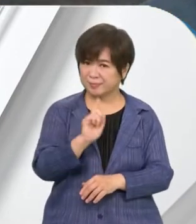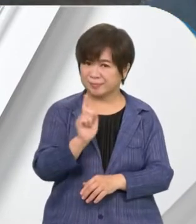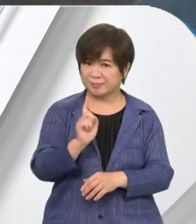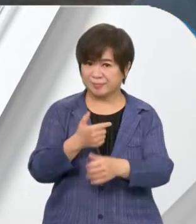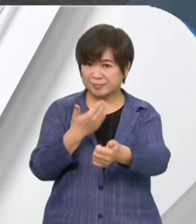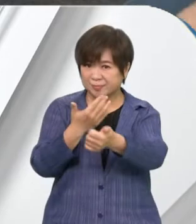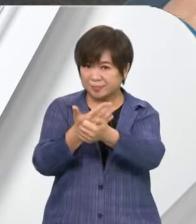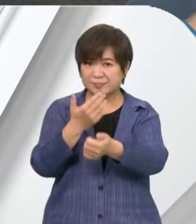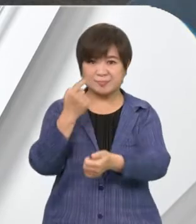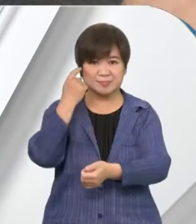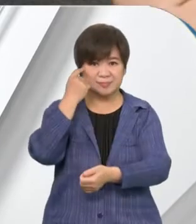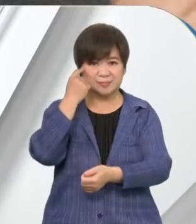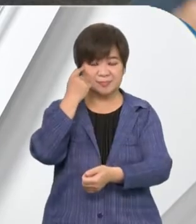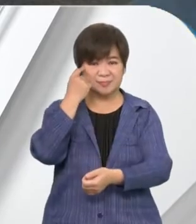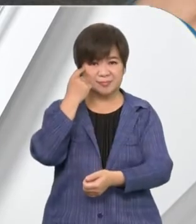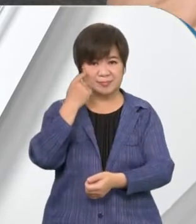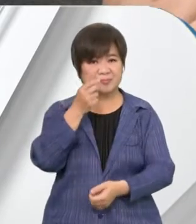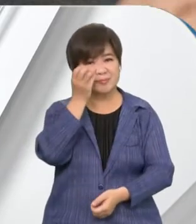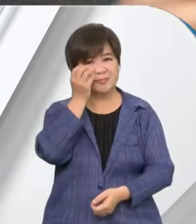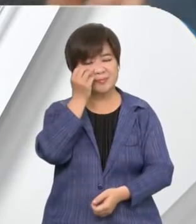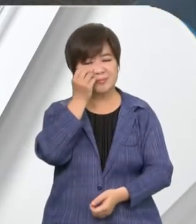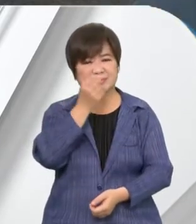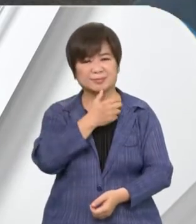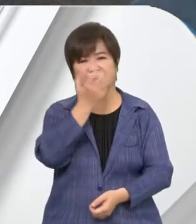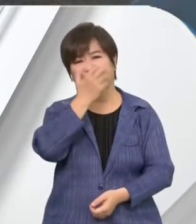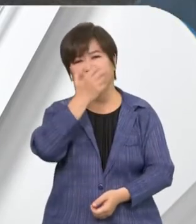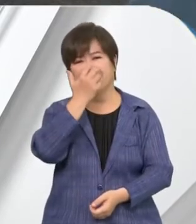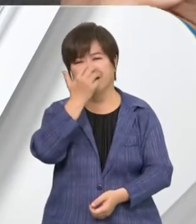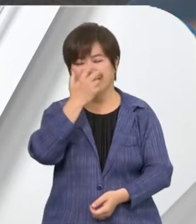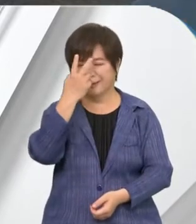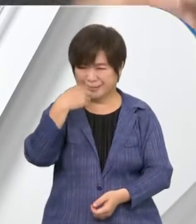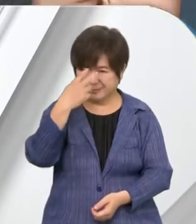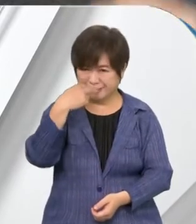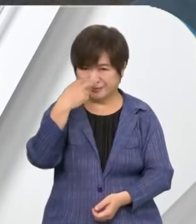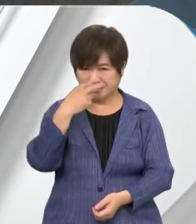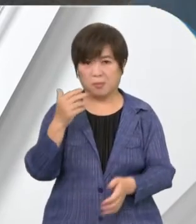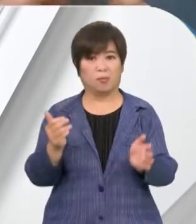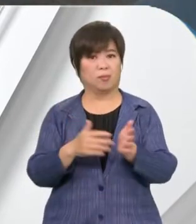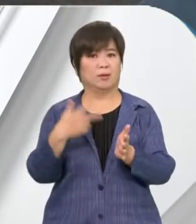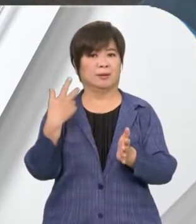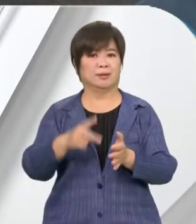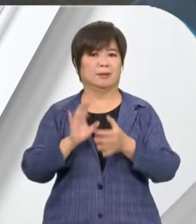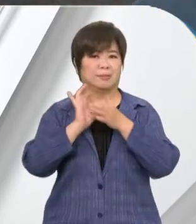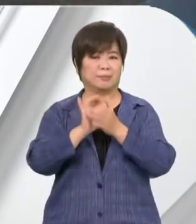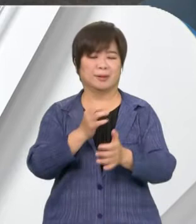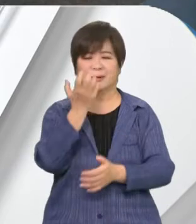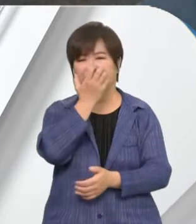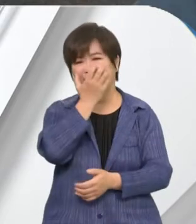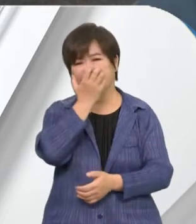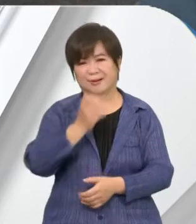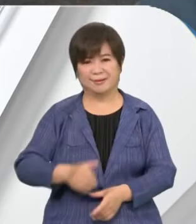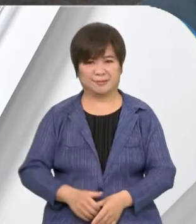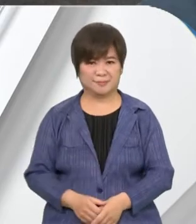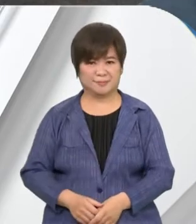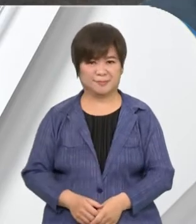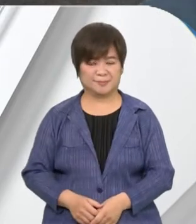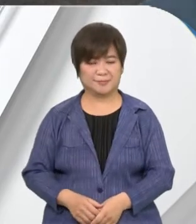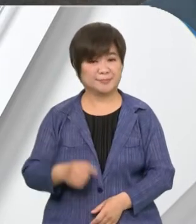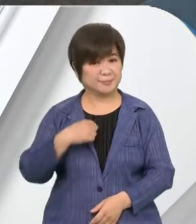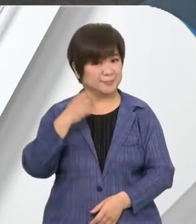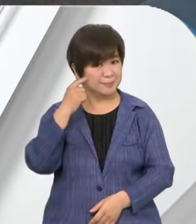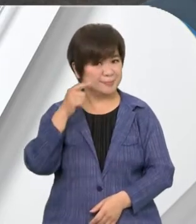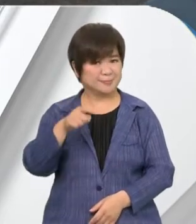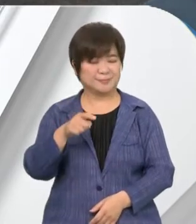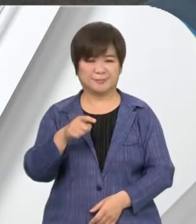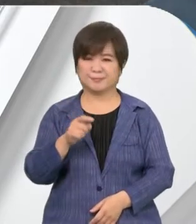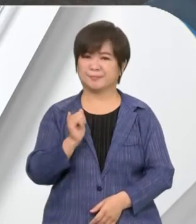家看了笑到哭。哭完以后再继续笑的一个喜剧，所以我觉得这一次